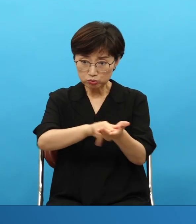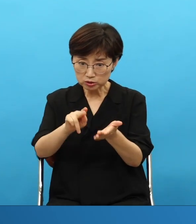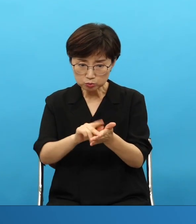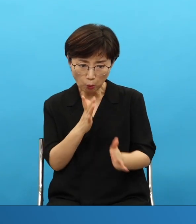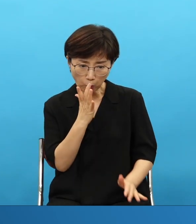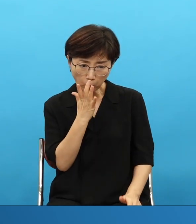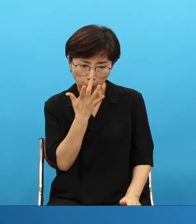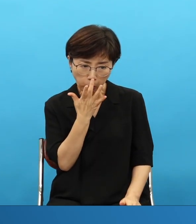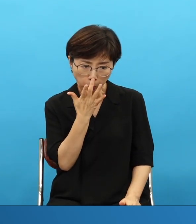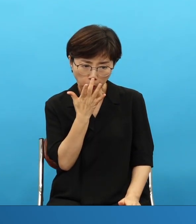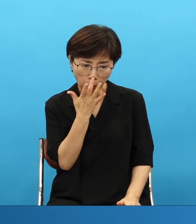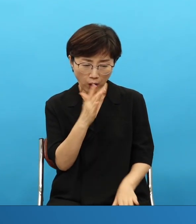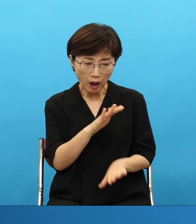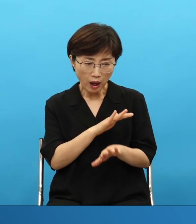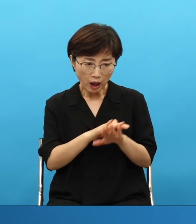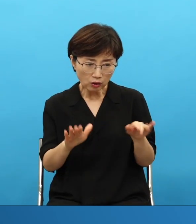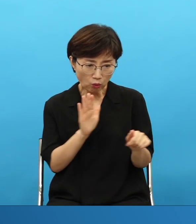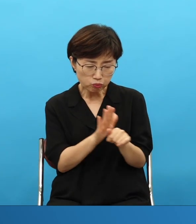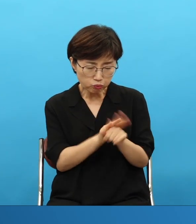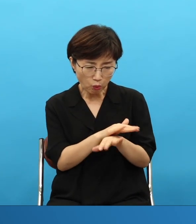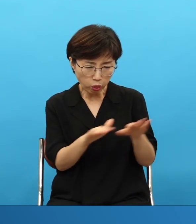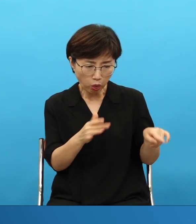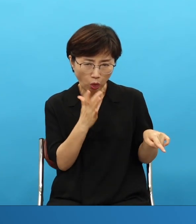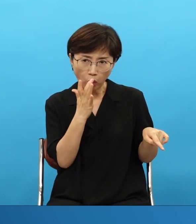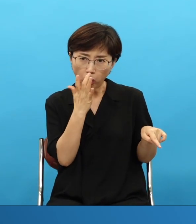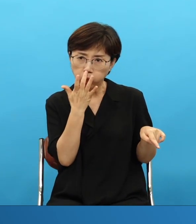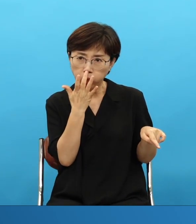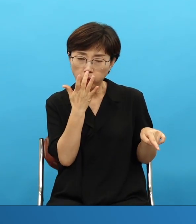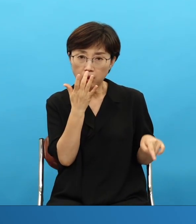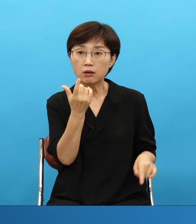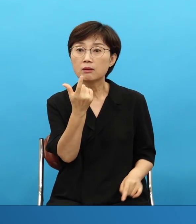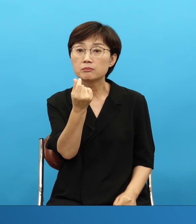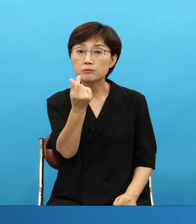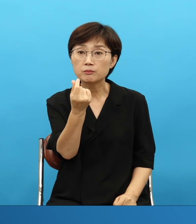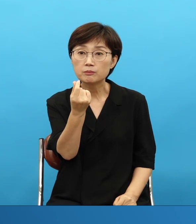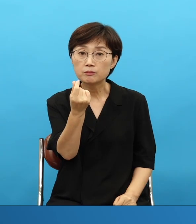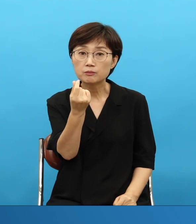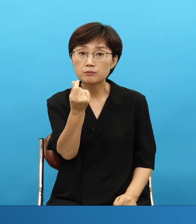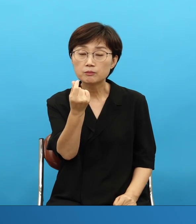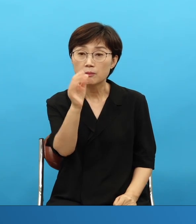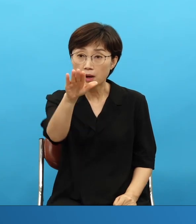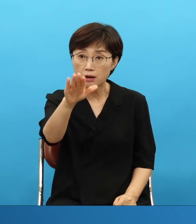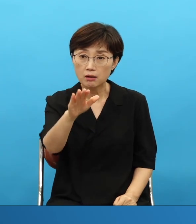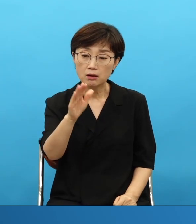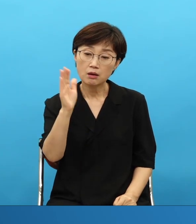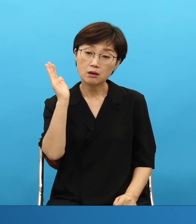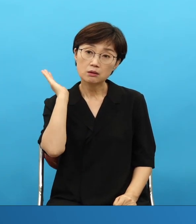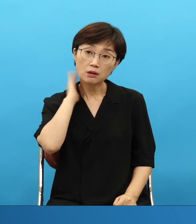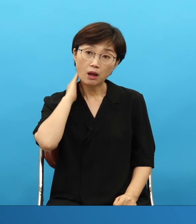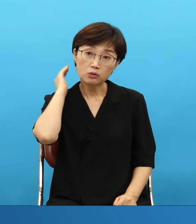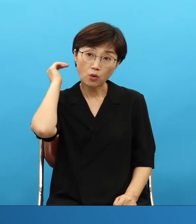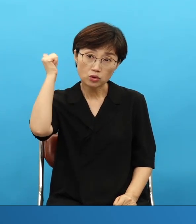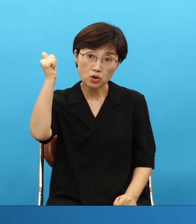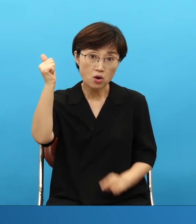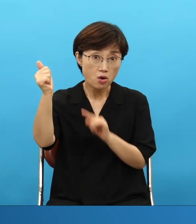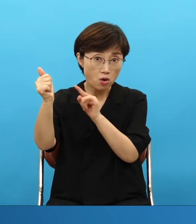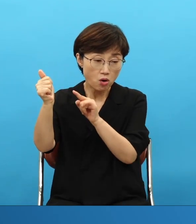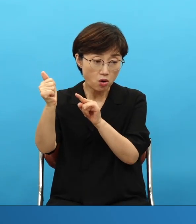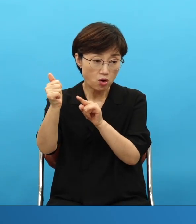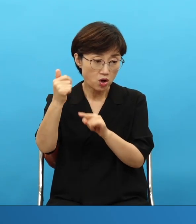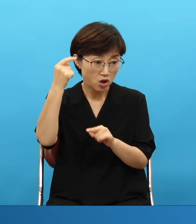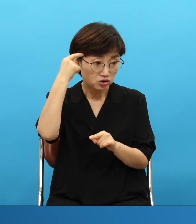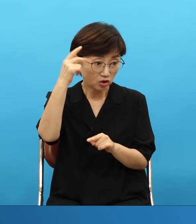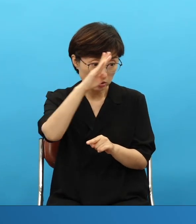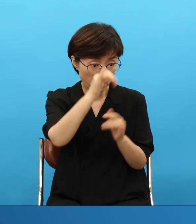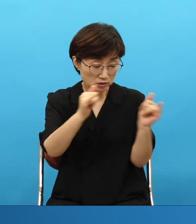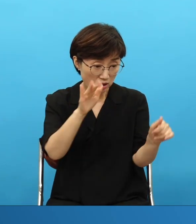못합니다. Politicians don't know, they can't do it. 어떻게 대통령이 정신질환을 고치겠어요? How can a president 못